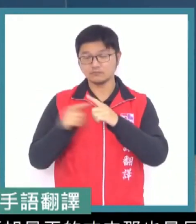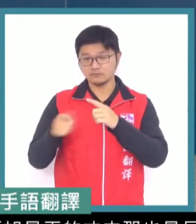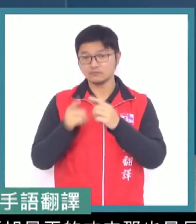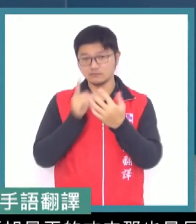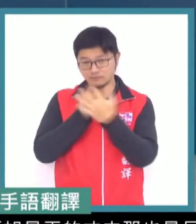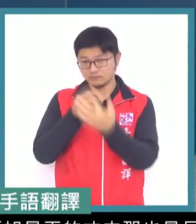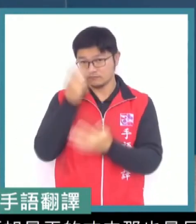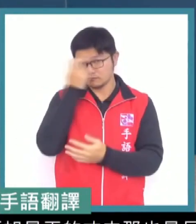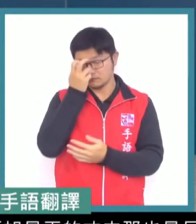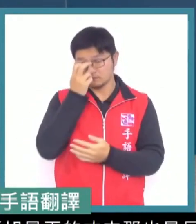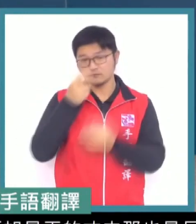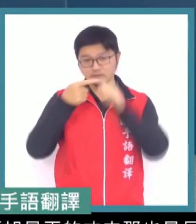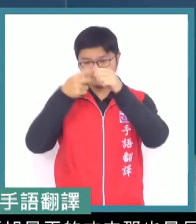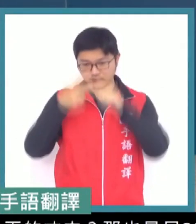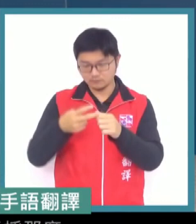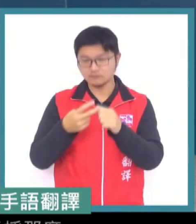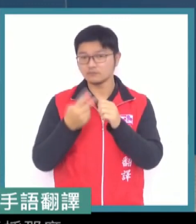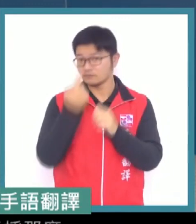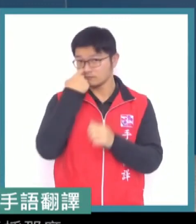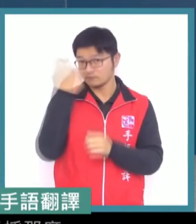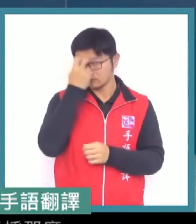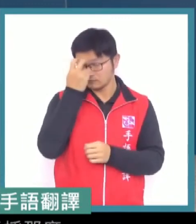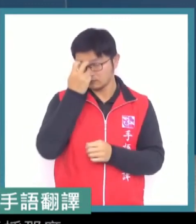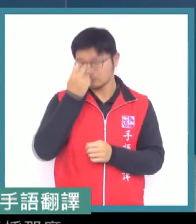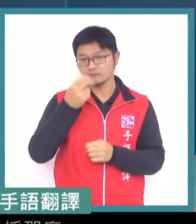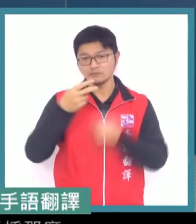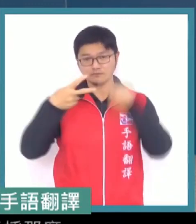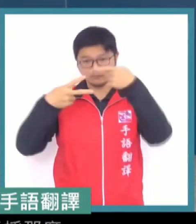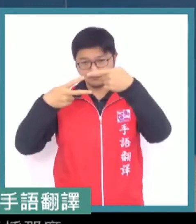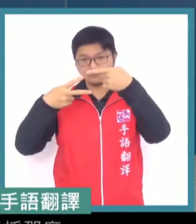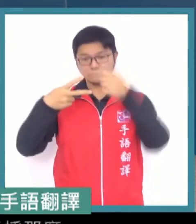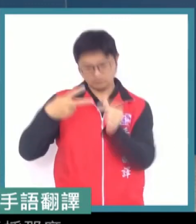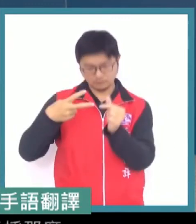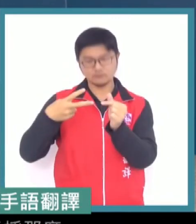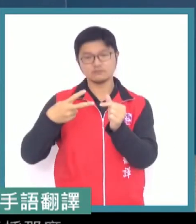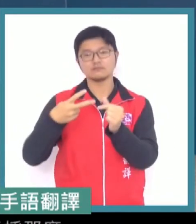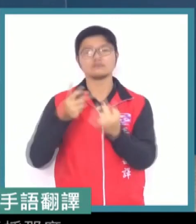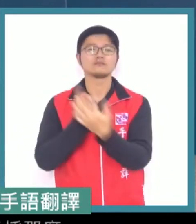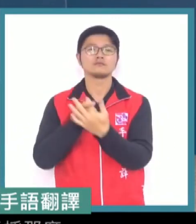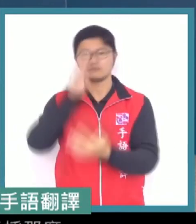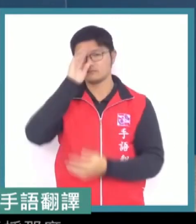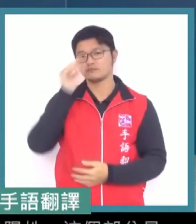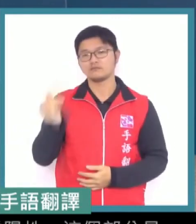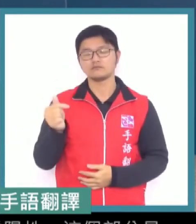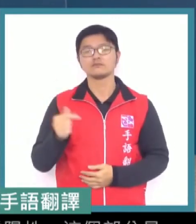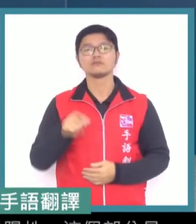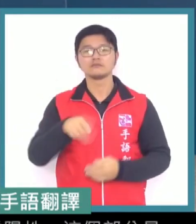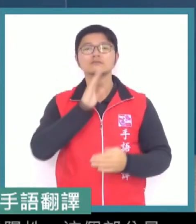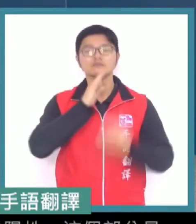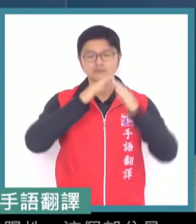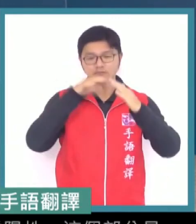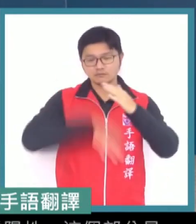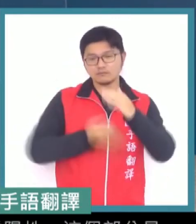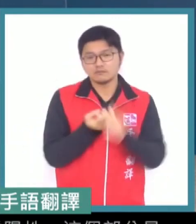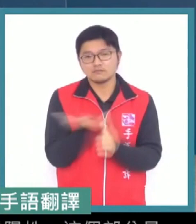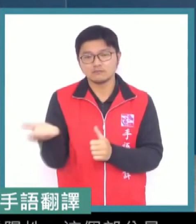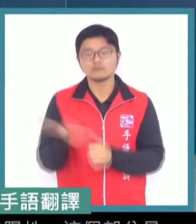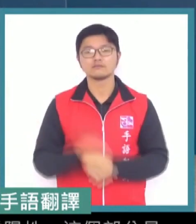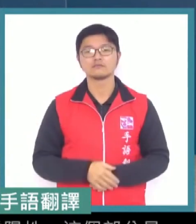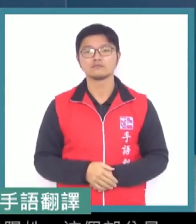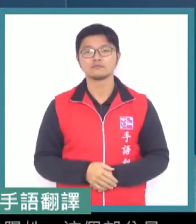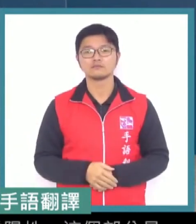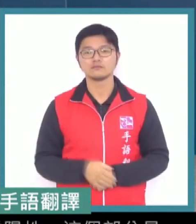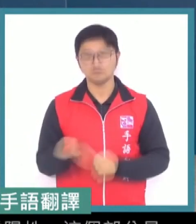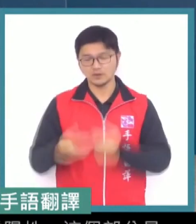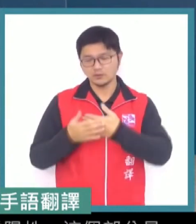那么转成阳性，这个部分是这家庭的传播，那不都是居